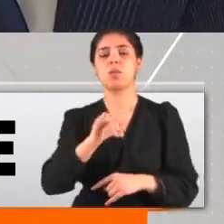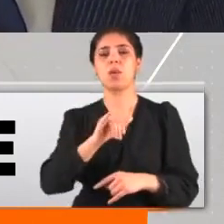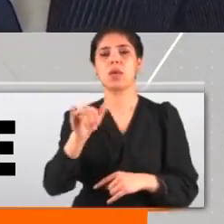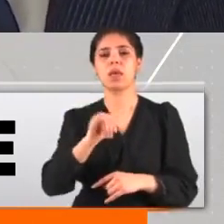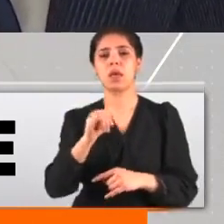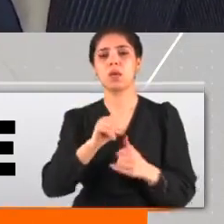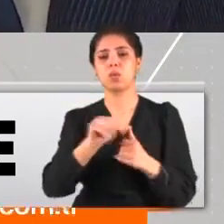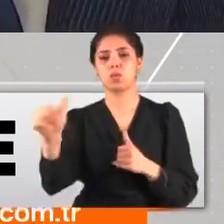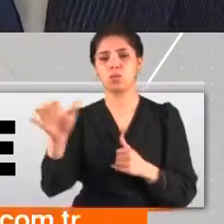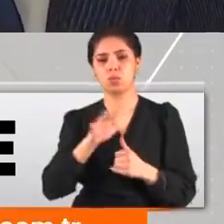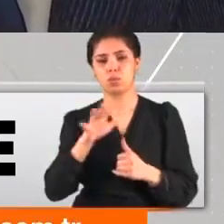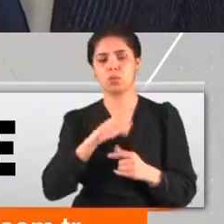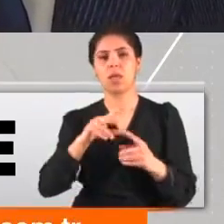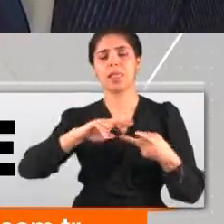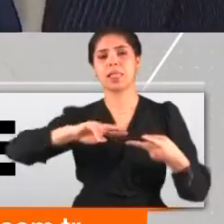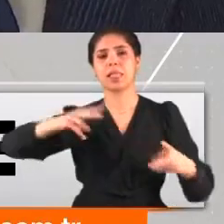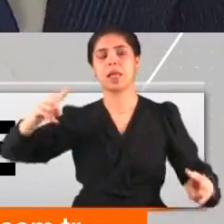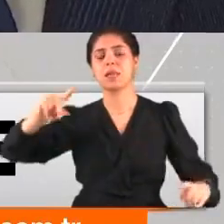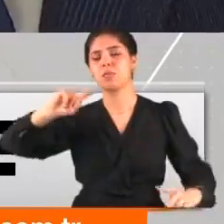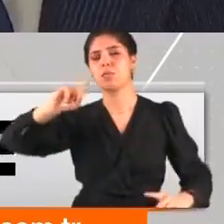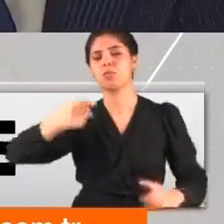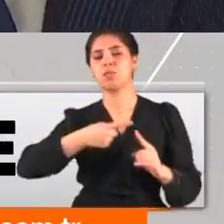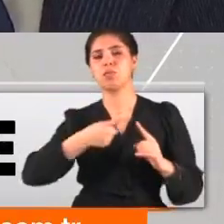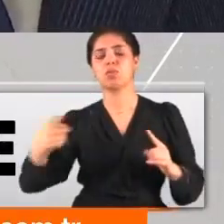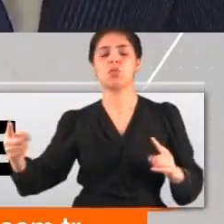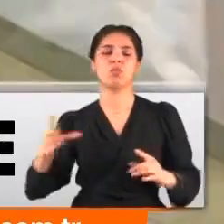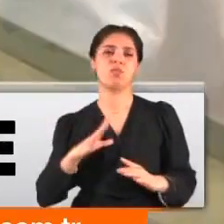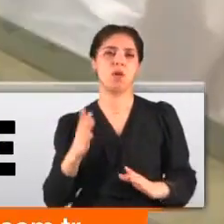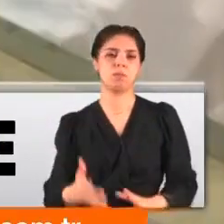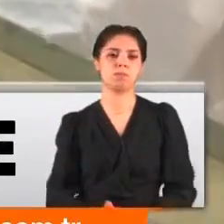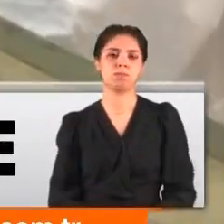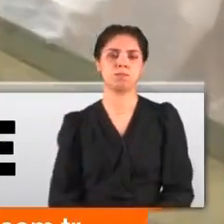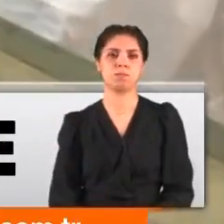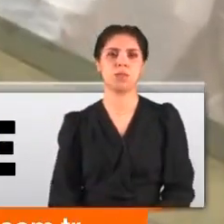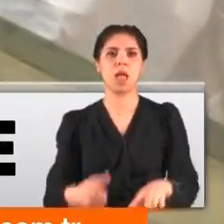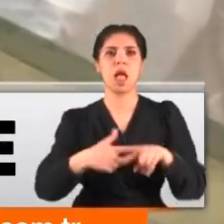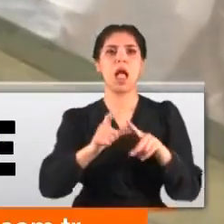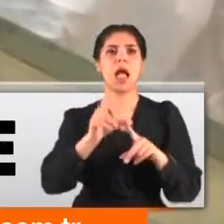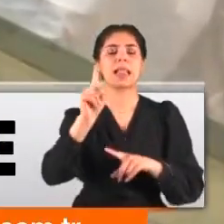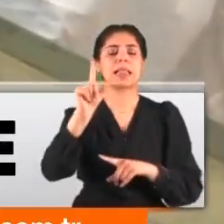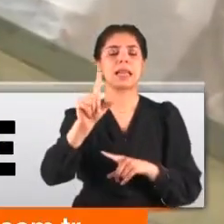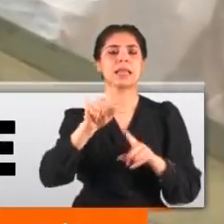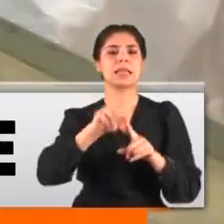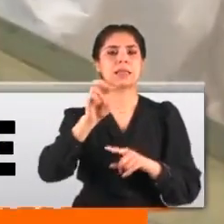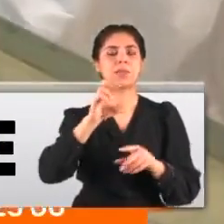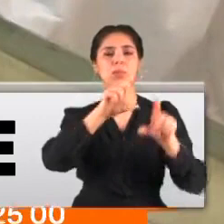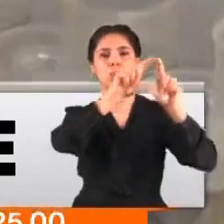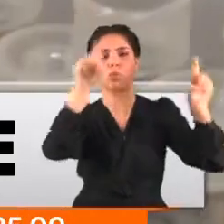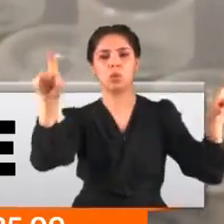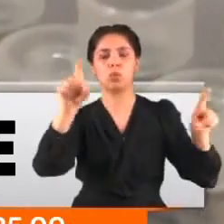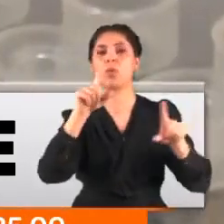uzadıkça bu DNA profili çıkarma süremiz uzayabiliyor. Adli Tıp Kurumu DNA eşleştirmelerini